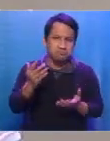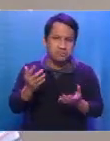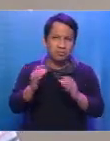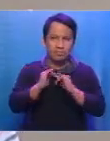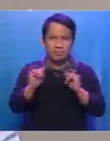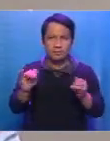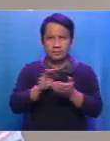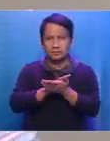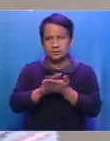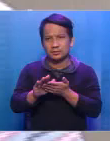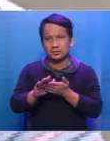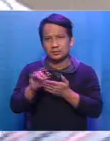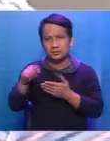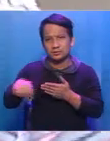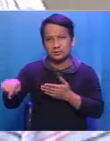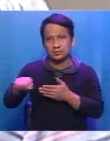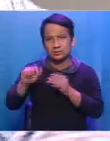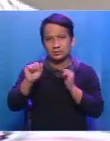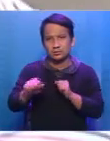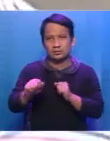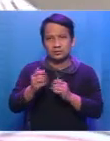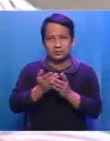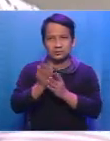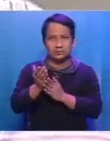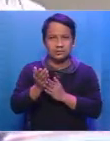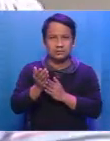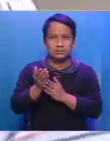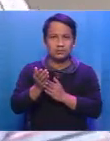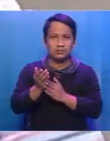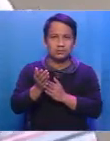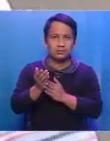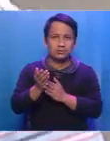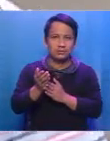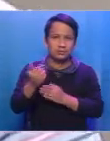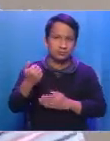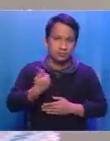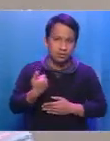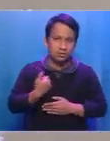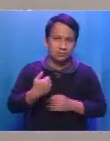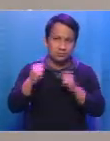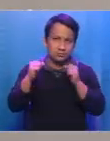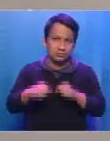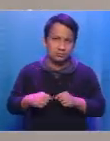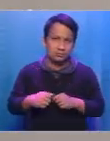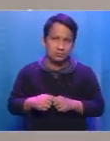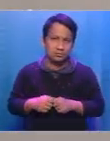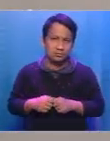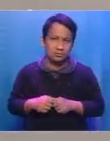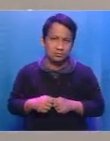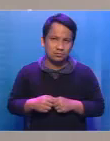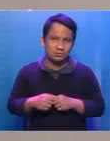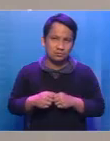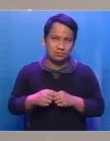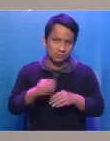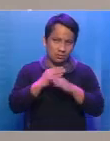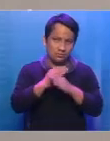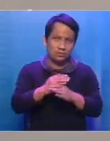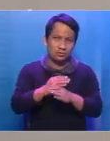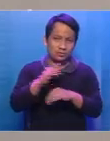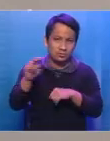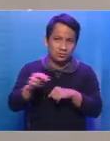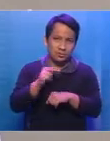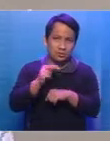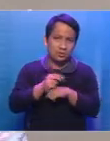yung kalinisan sa kapaligiran, sa pamamahay at sa sarili. Maiwasan din natin,